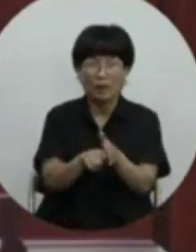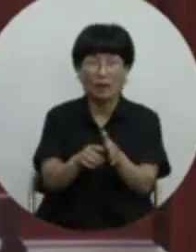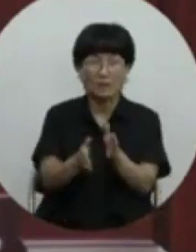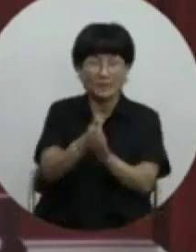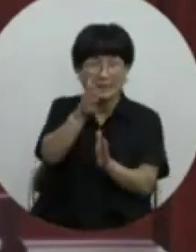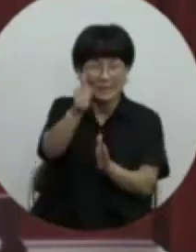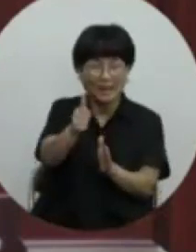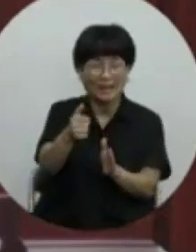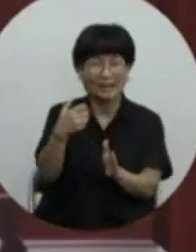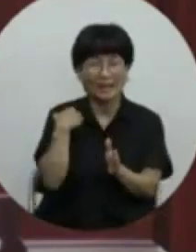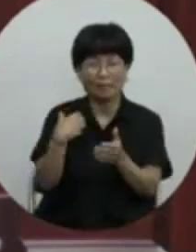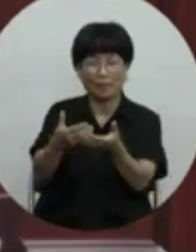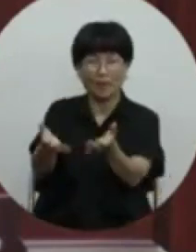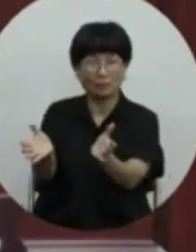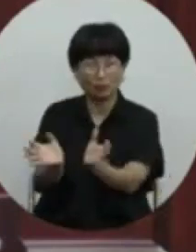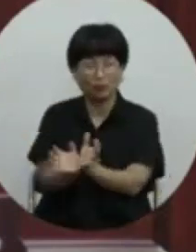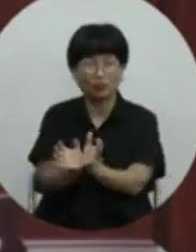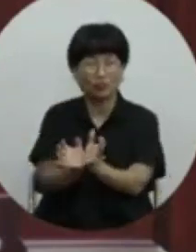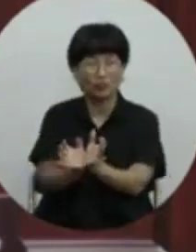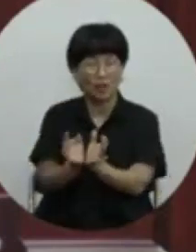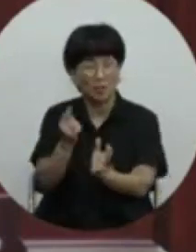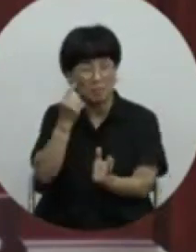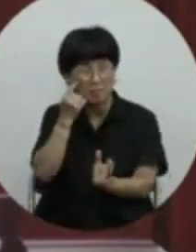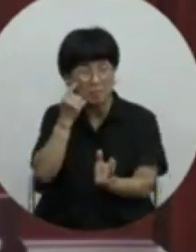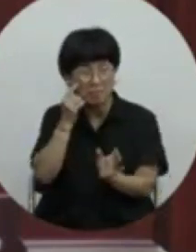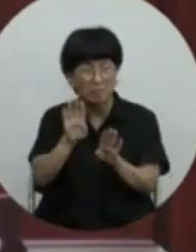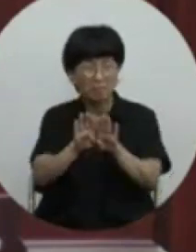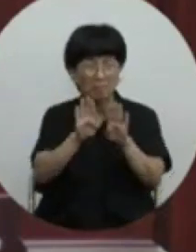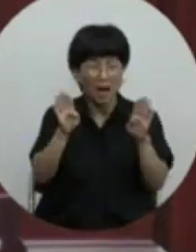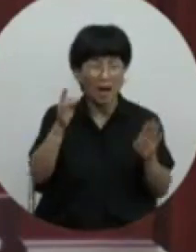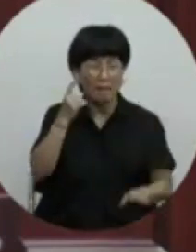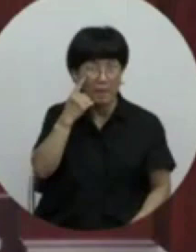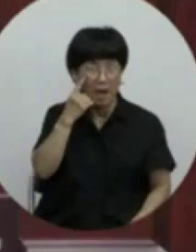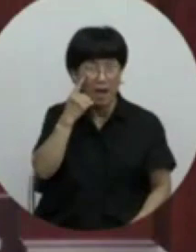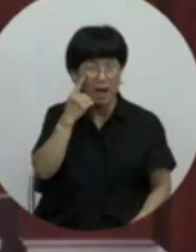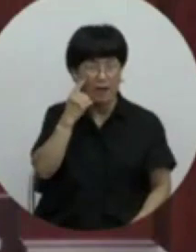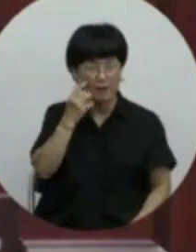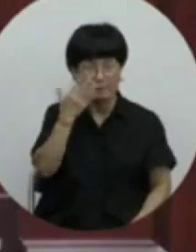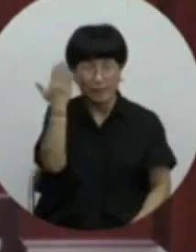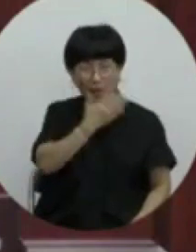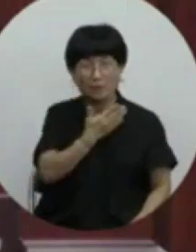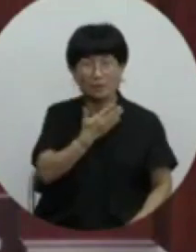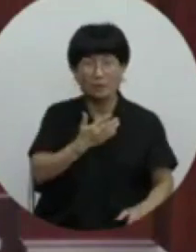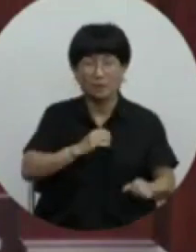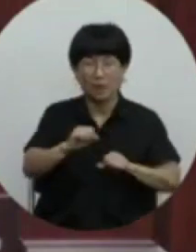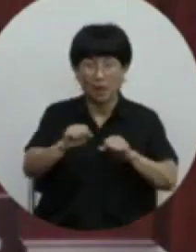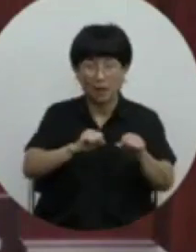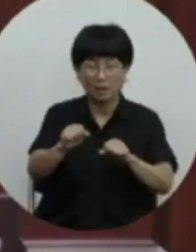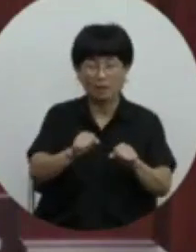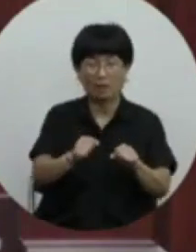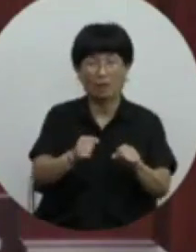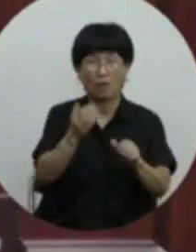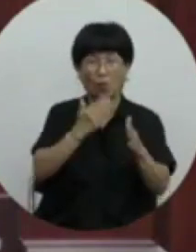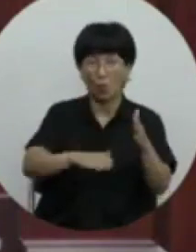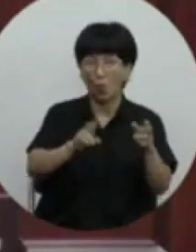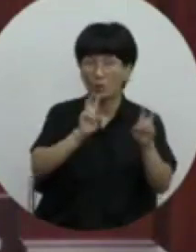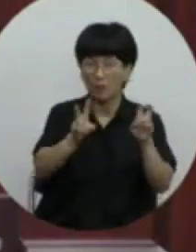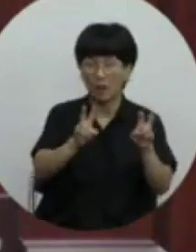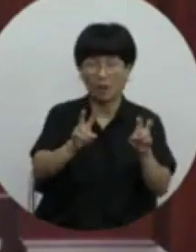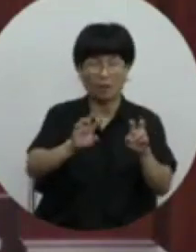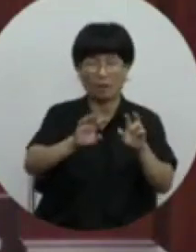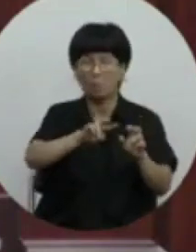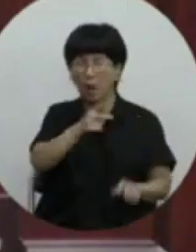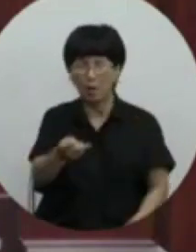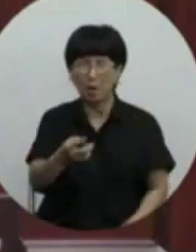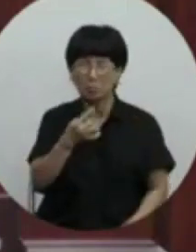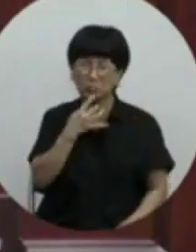여주시장과 담당 부서가 보다 열린 시각과 투명한 과정을 통해 공사의 전환의 유행을 따라가는 부실한 의사결정이 아니었음을